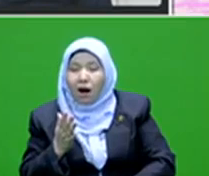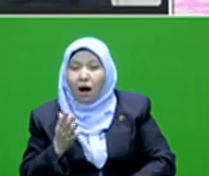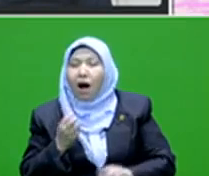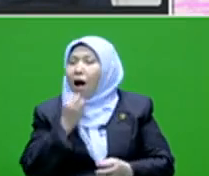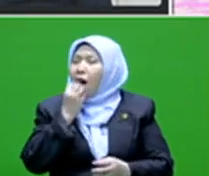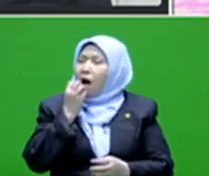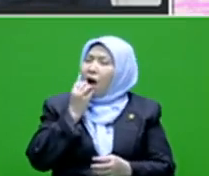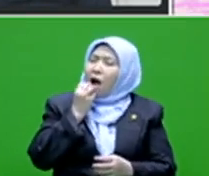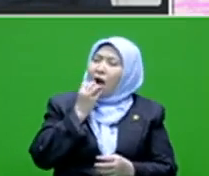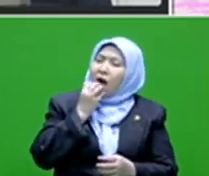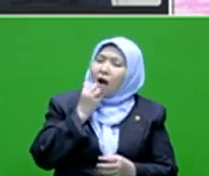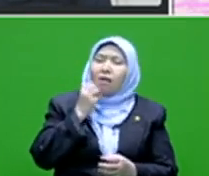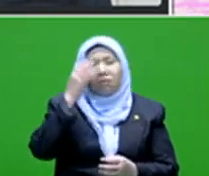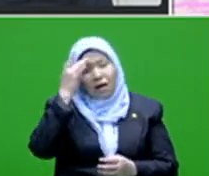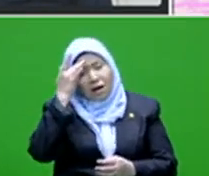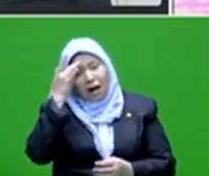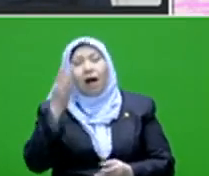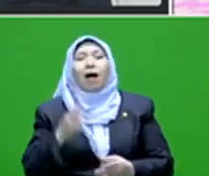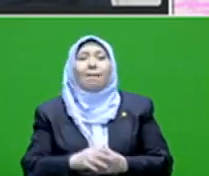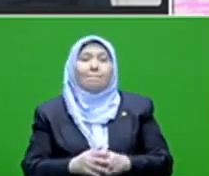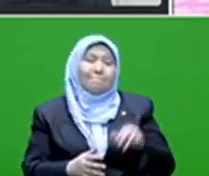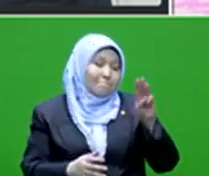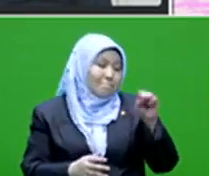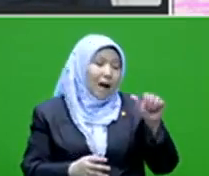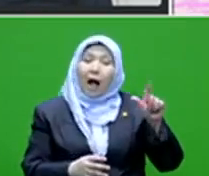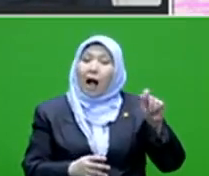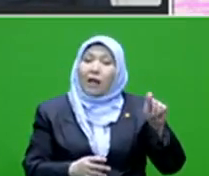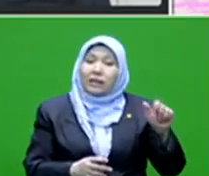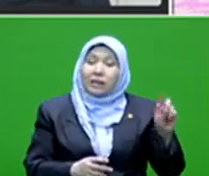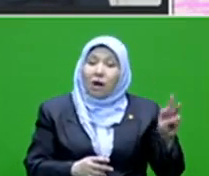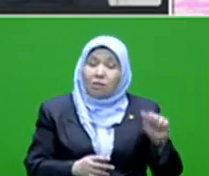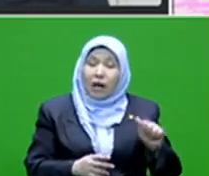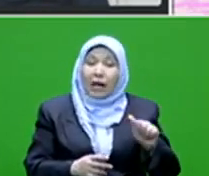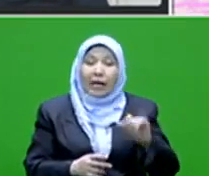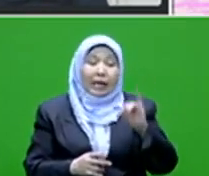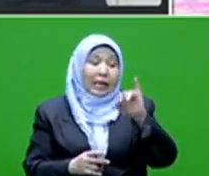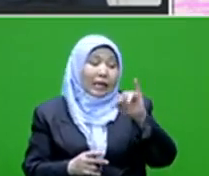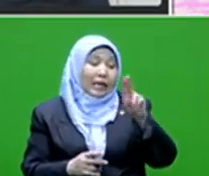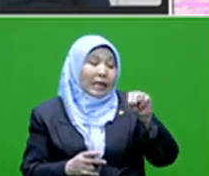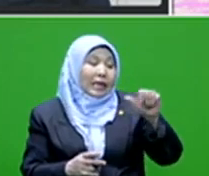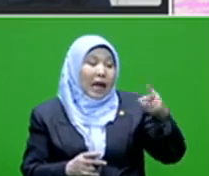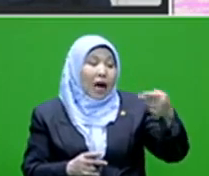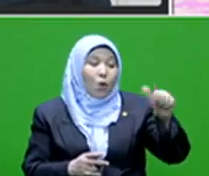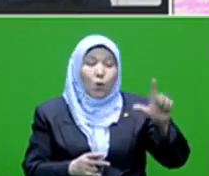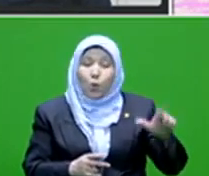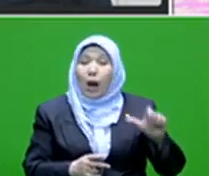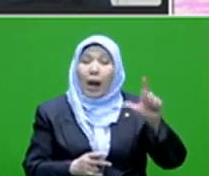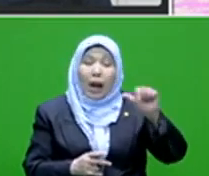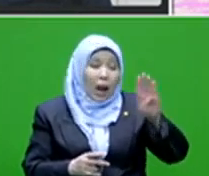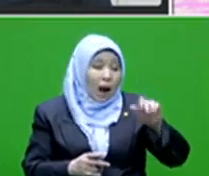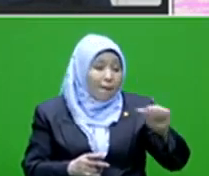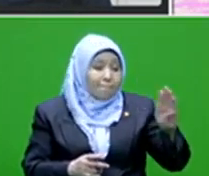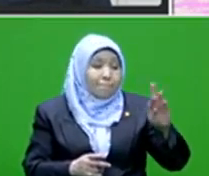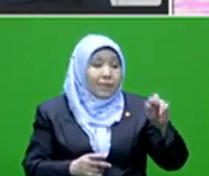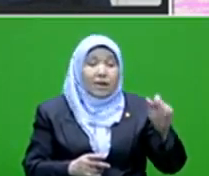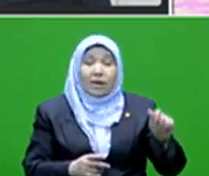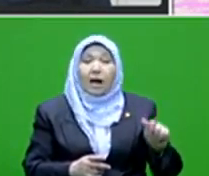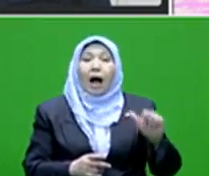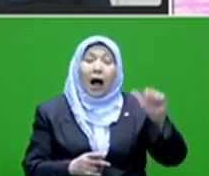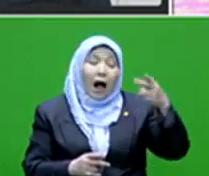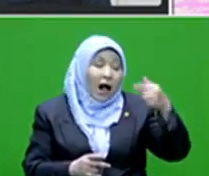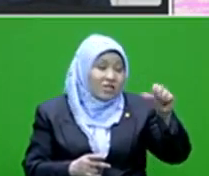Ma'adallah. Ma'adallah innahu rabbi ahsana